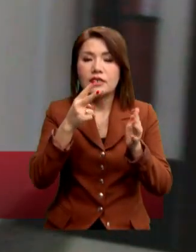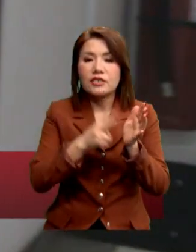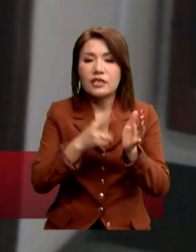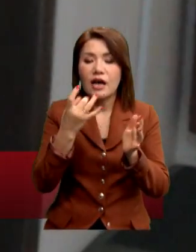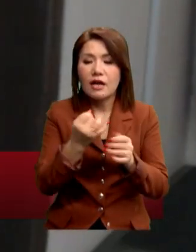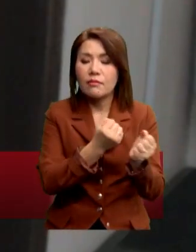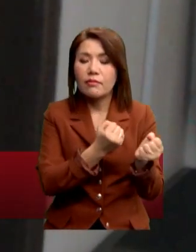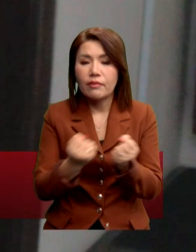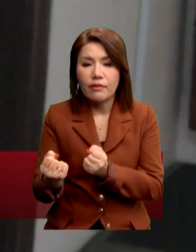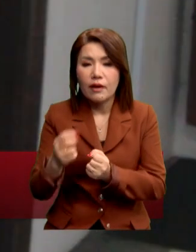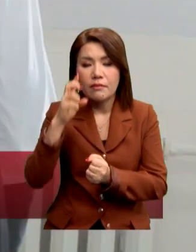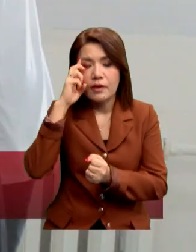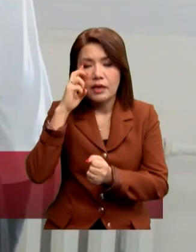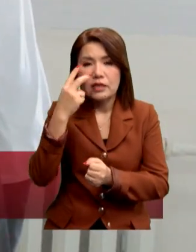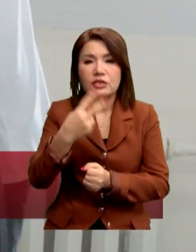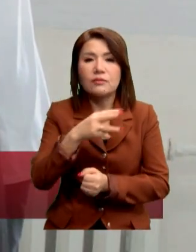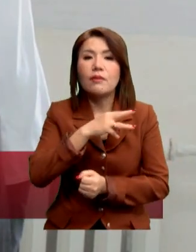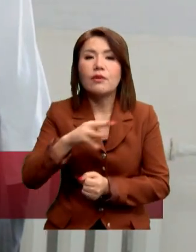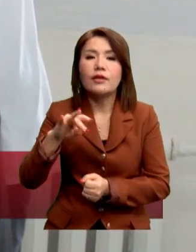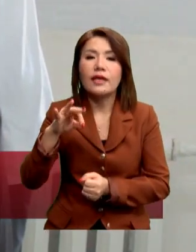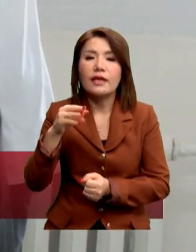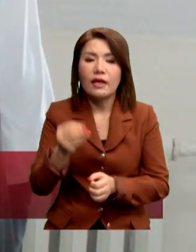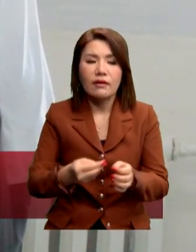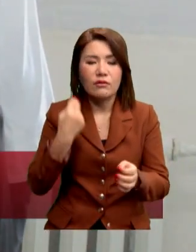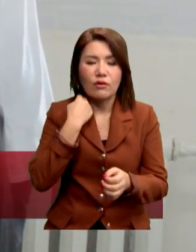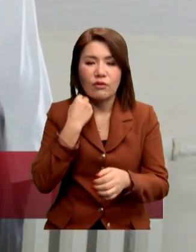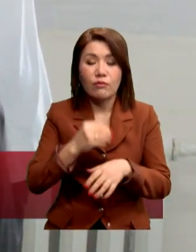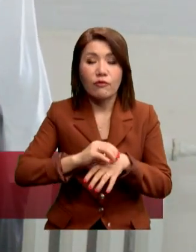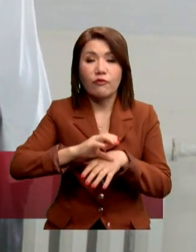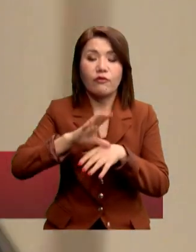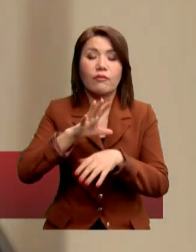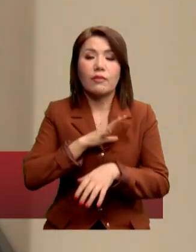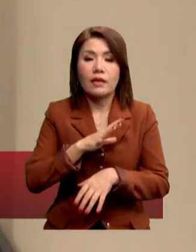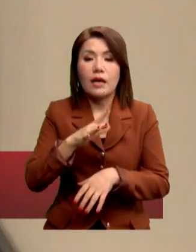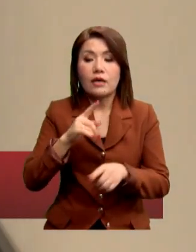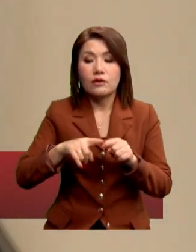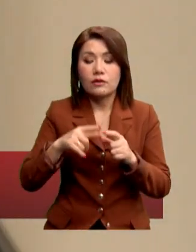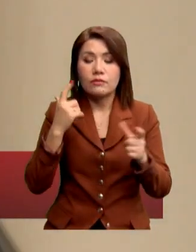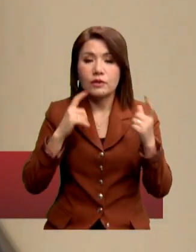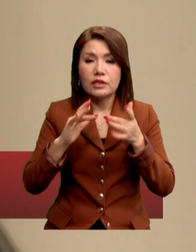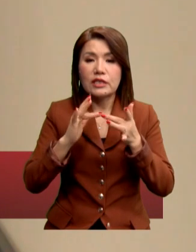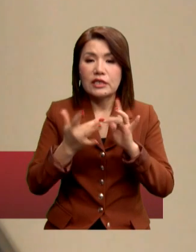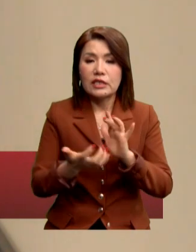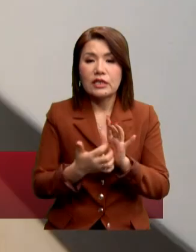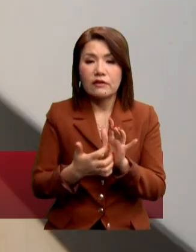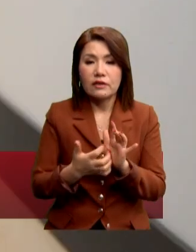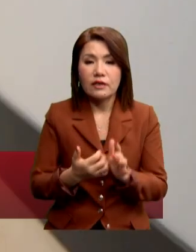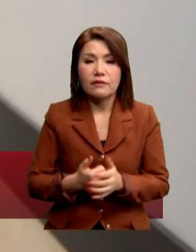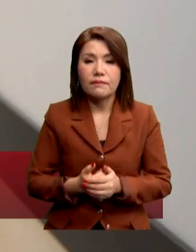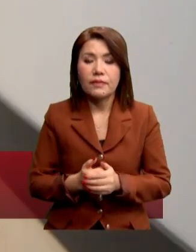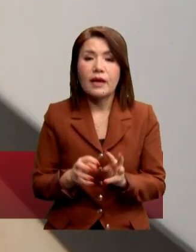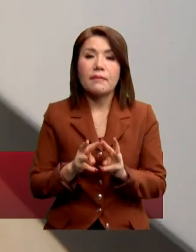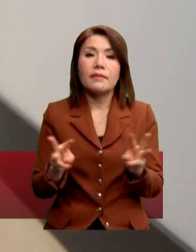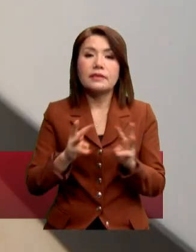кешіктірілген. Салдарынан мекеме 20 миллион теңгеден аса қарызға батқан. Студенттер енді емтихан алдында интернетке зәру болып қалған.